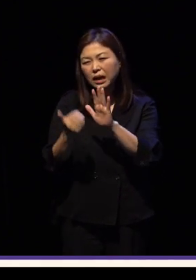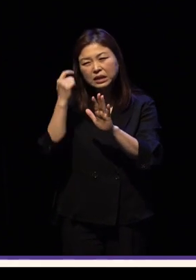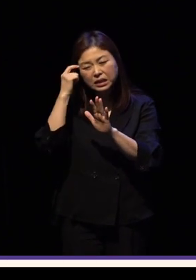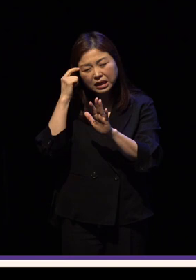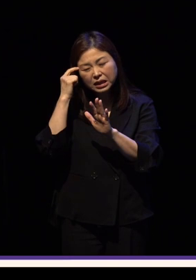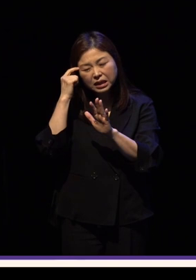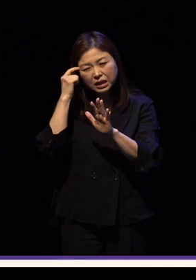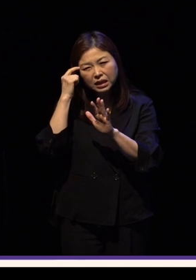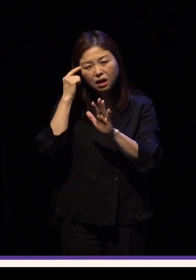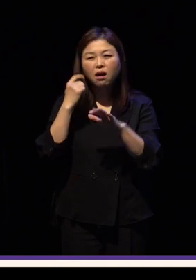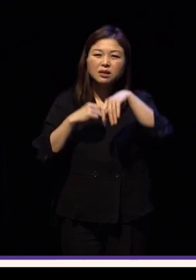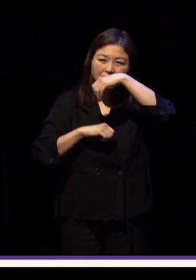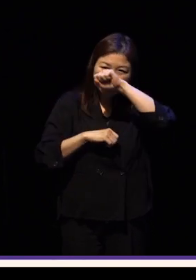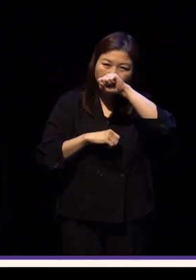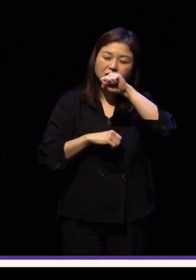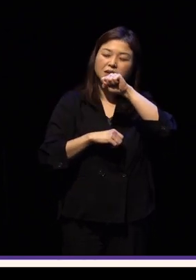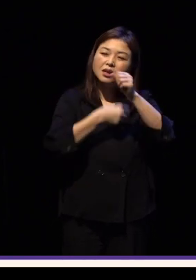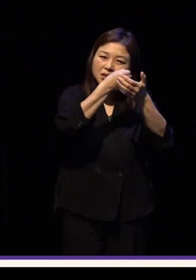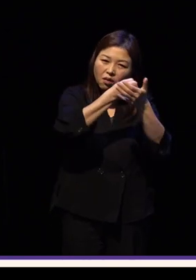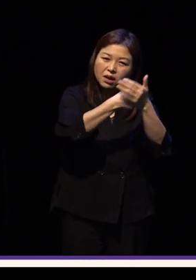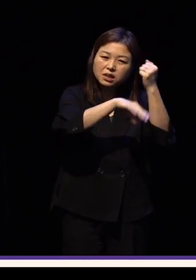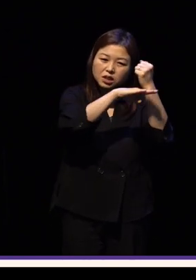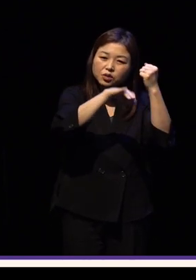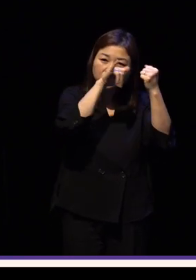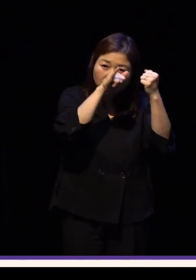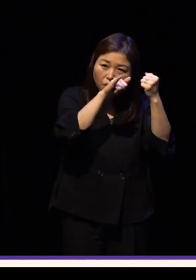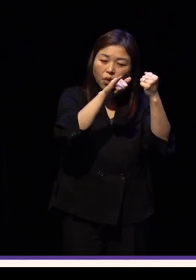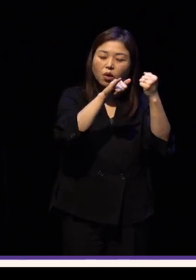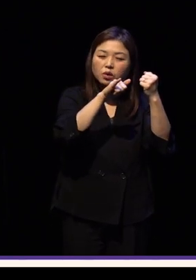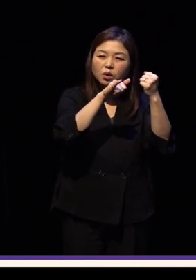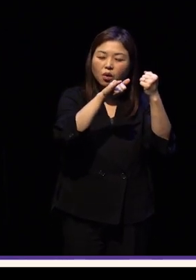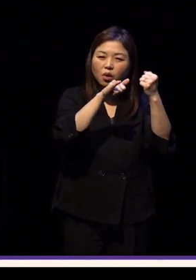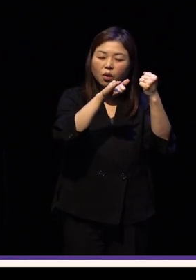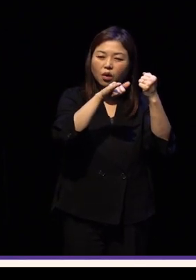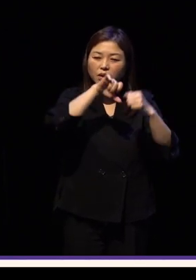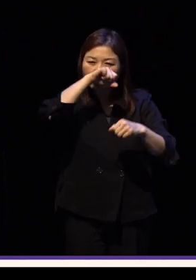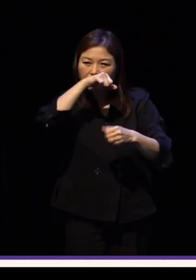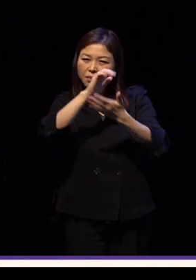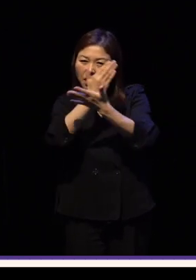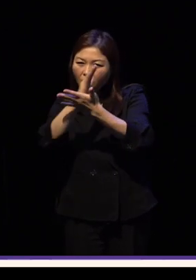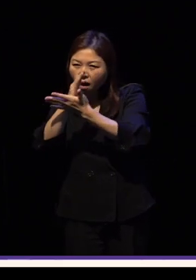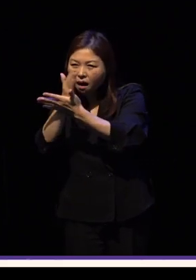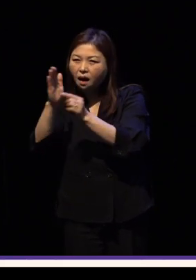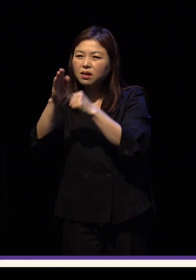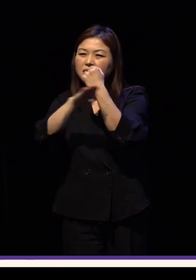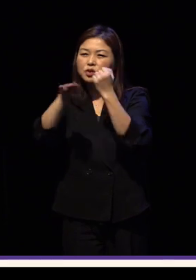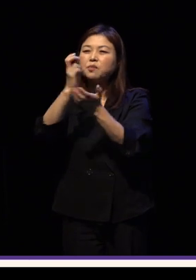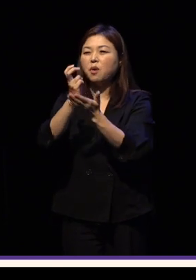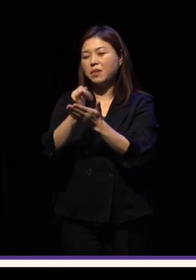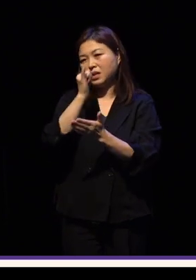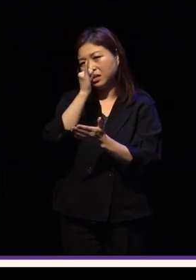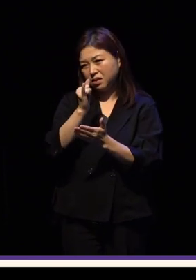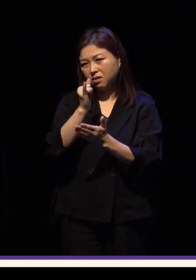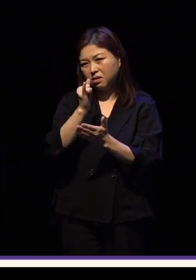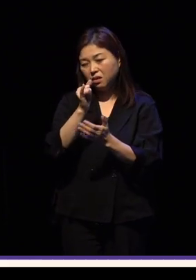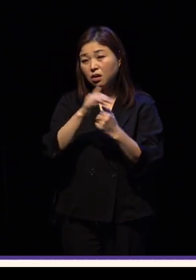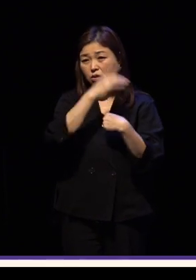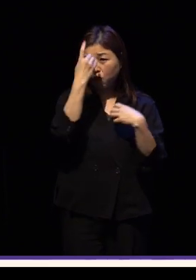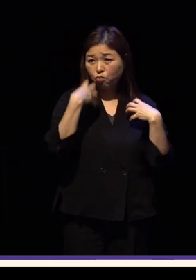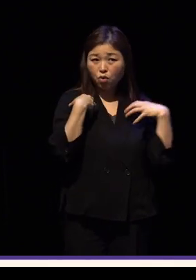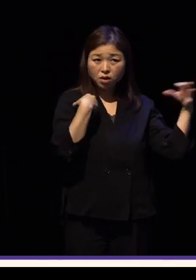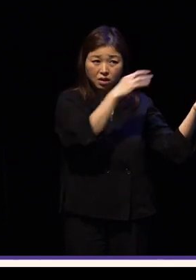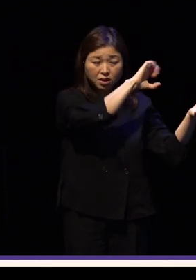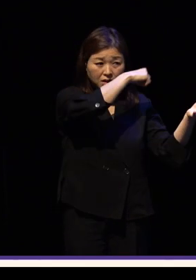예산 편성의 기준이 있고 예산 결산의 기준과 원칙이 있기 때문에 국가 돈을 쓰면